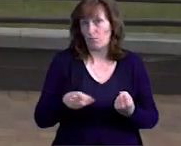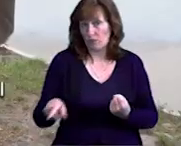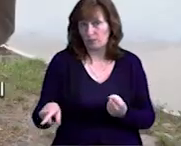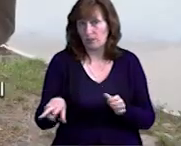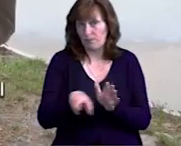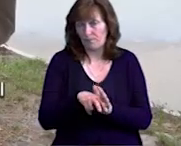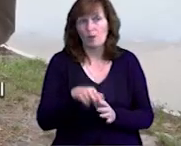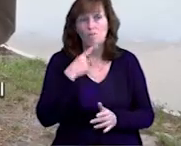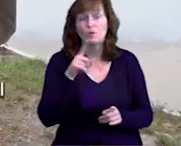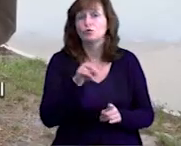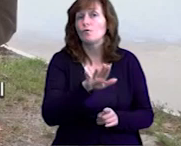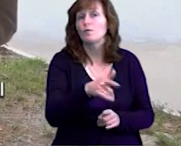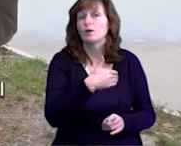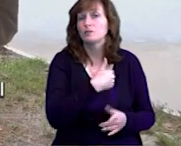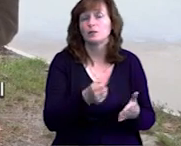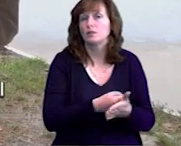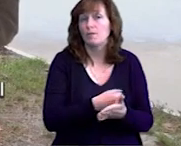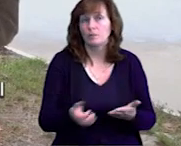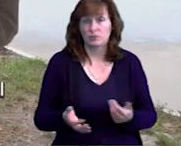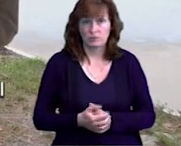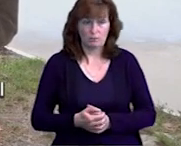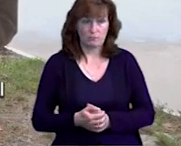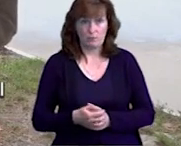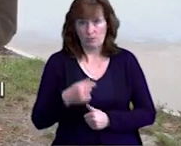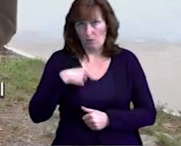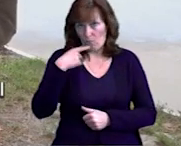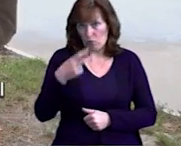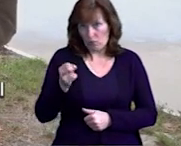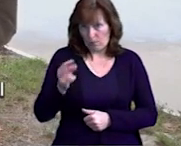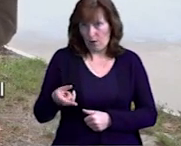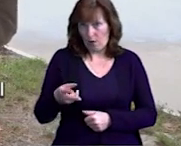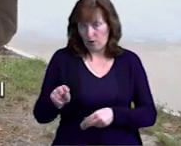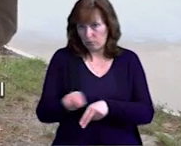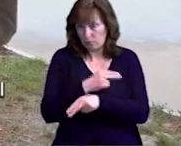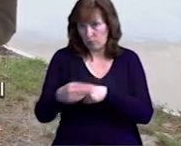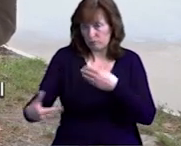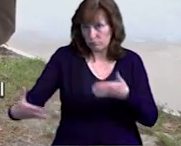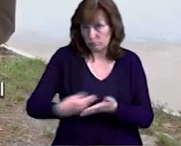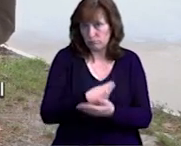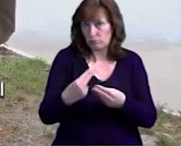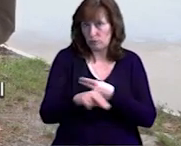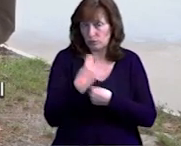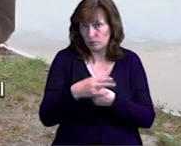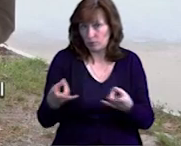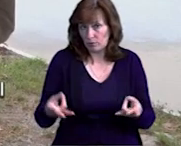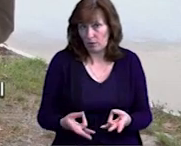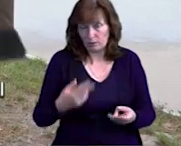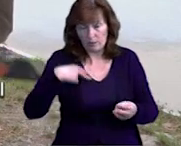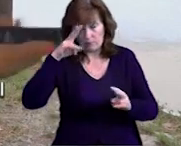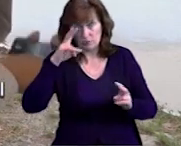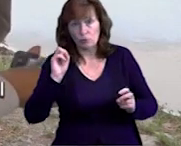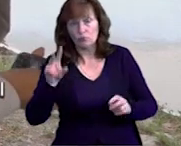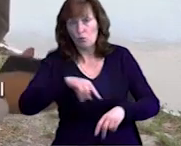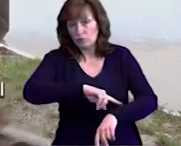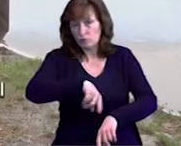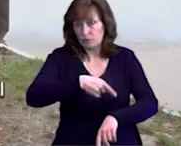автобусу. Перший вопрос, чого ви хочете добитися? Добитися. Я говорю, як мінімум на лечение, якщо вдруг воно понадобиться. Я ж не знаю,